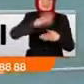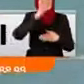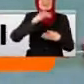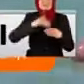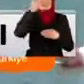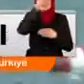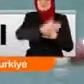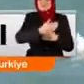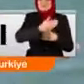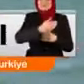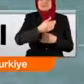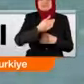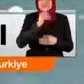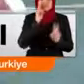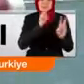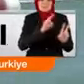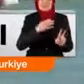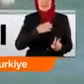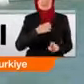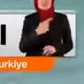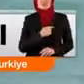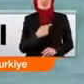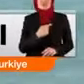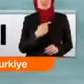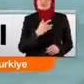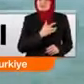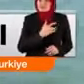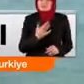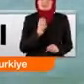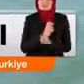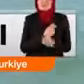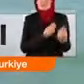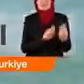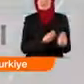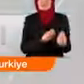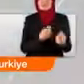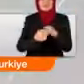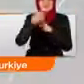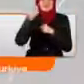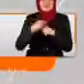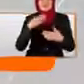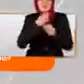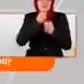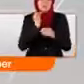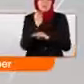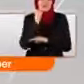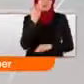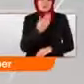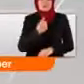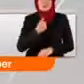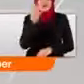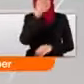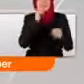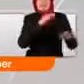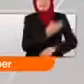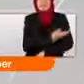hem de bu şekilde kendi canlarını tehlikeye atıyorlar Geçen hafta bulmaları yaşandığını bu bölgelerde Ben Karadenizliyim zaten Deniz iyi